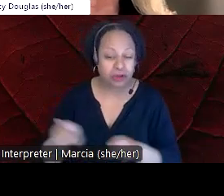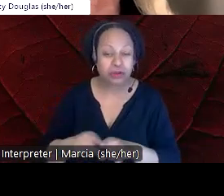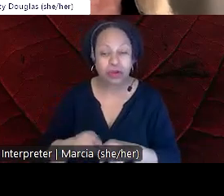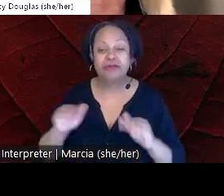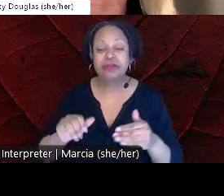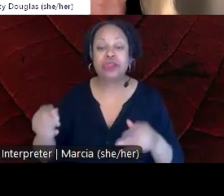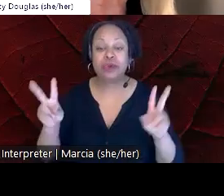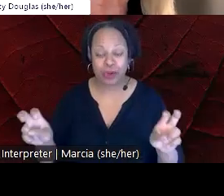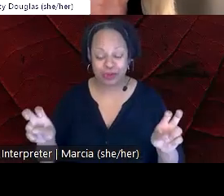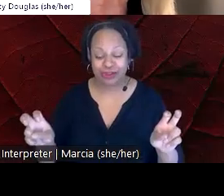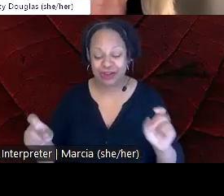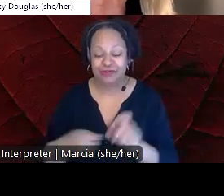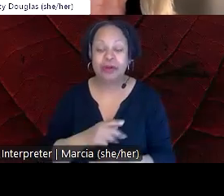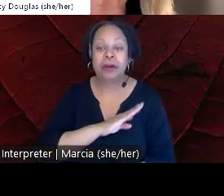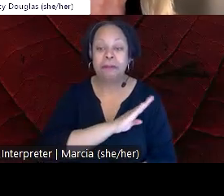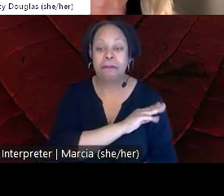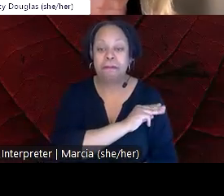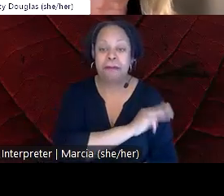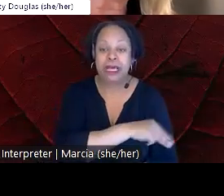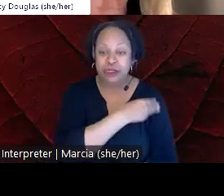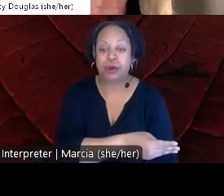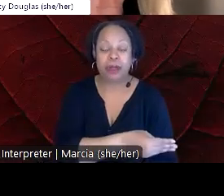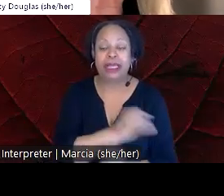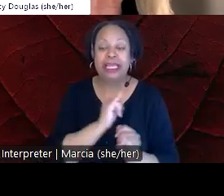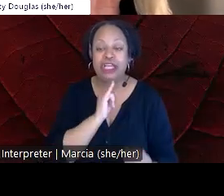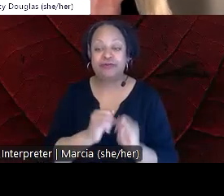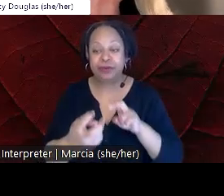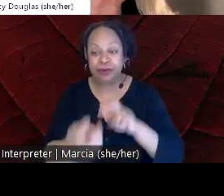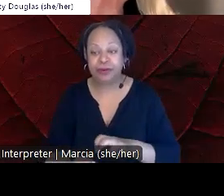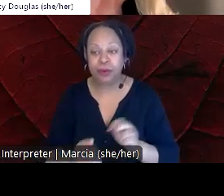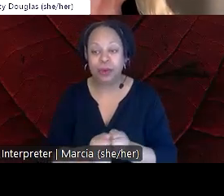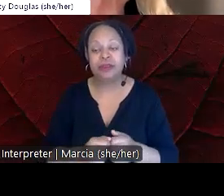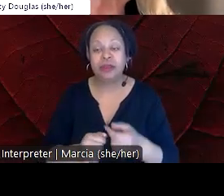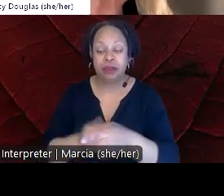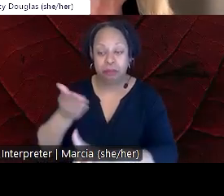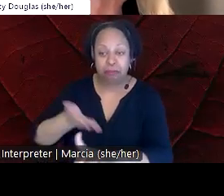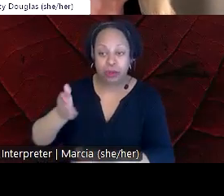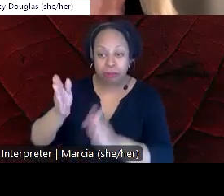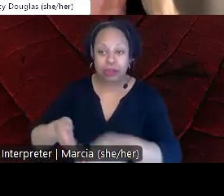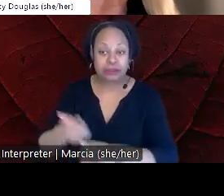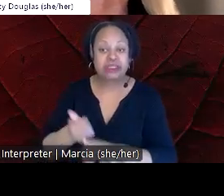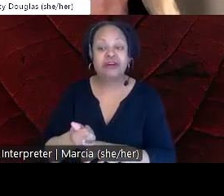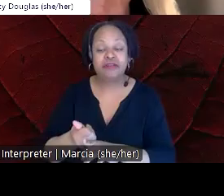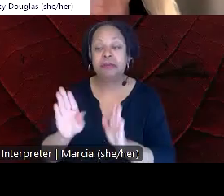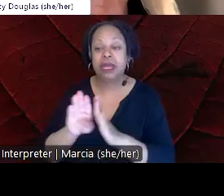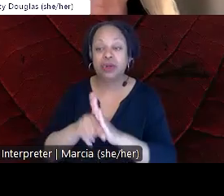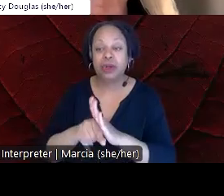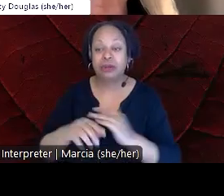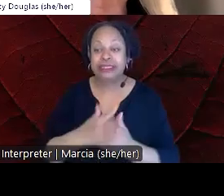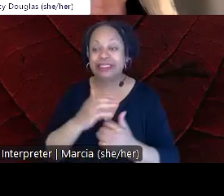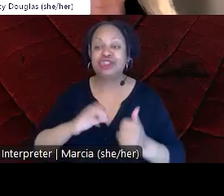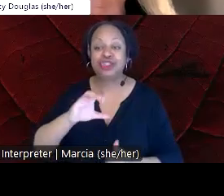citation également qui nous provient d'une entrevue au Manitoba avec une personne participante CRI qui était prestataire de